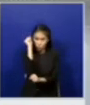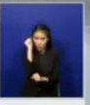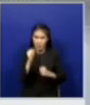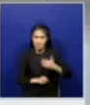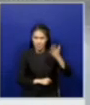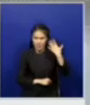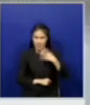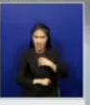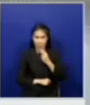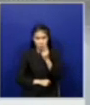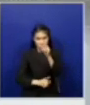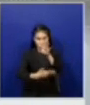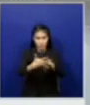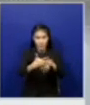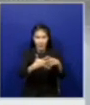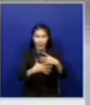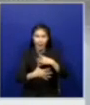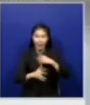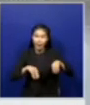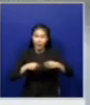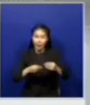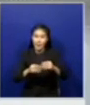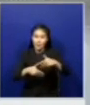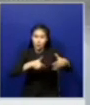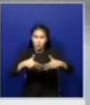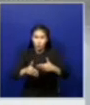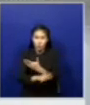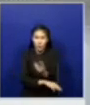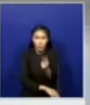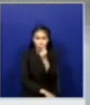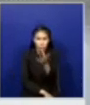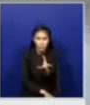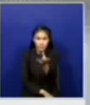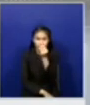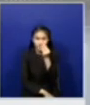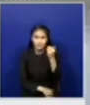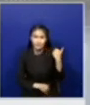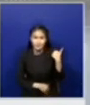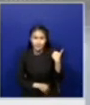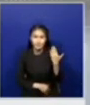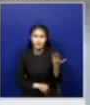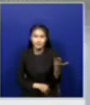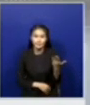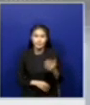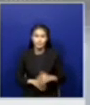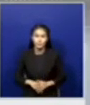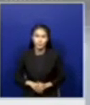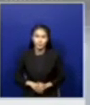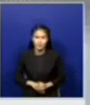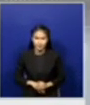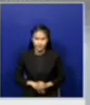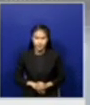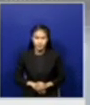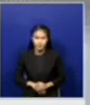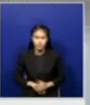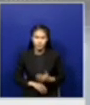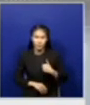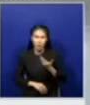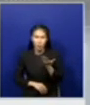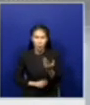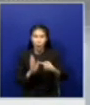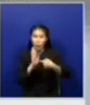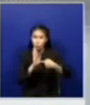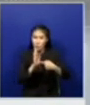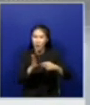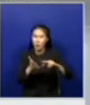องให้สาธารณชนได้รับทราบดังกล่าวข้างต้นจึงขอเอาสถานการณ์ตรงนี้เป็